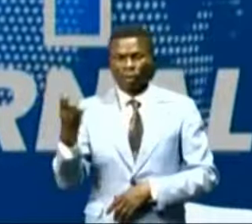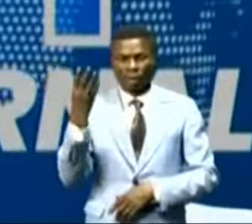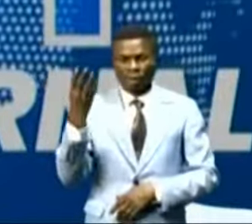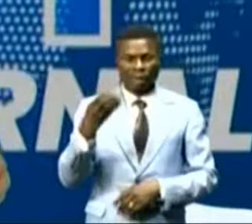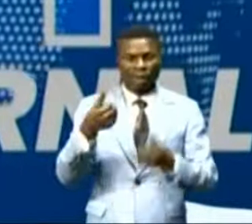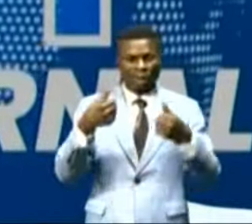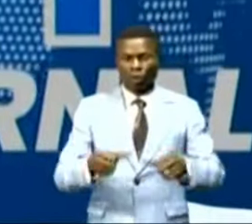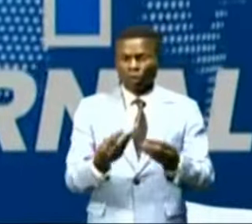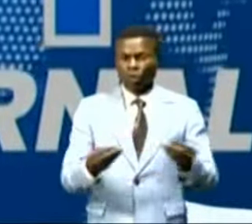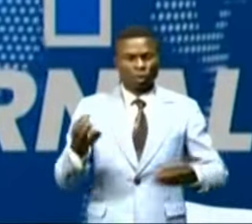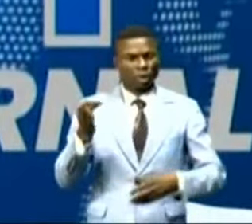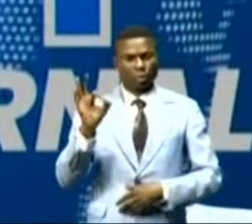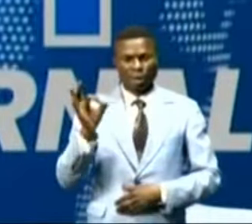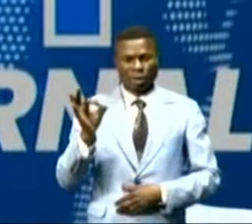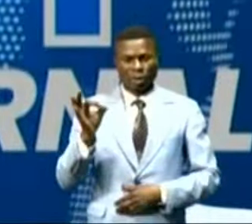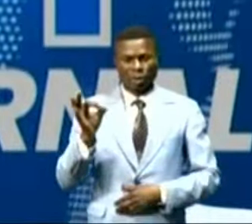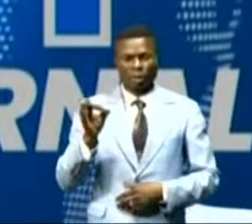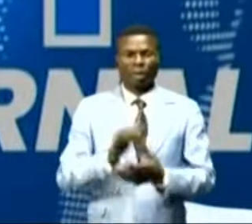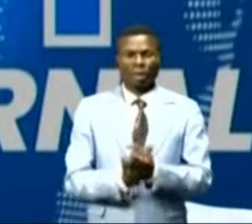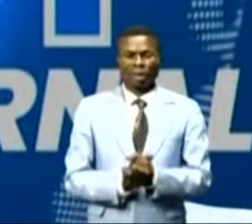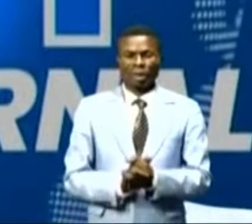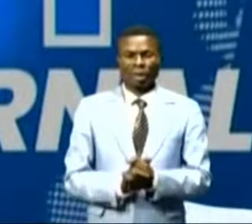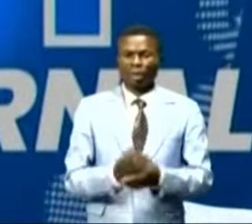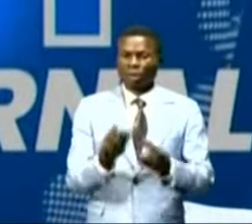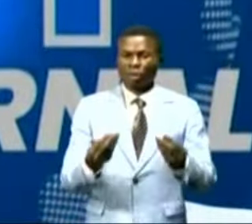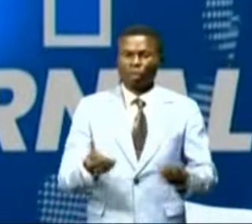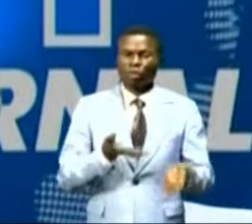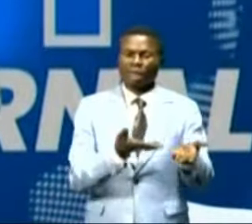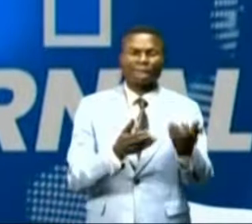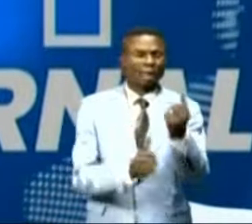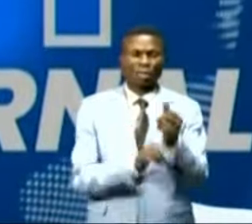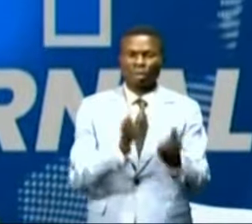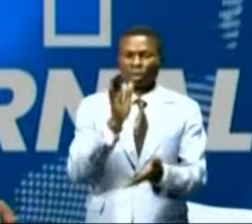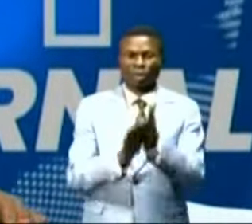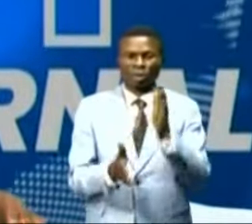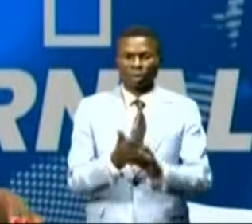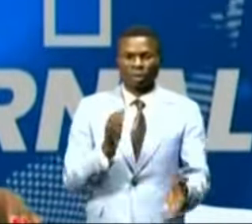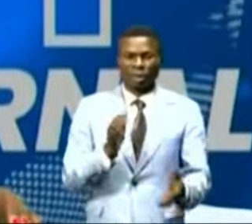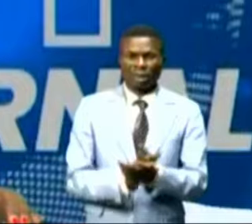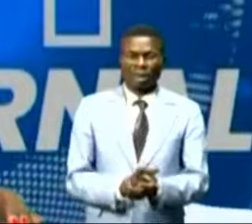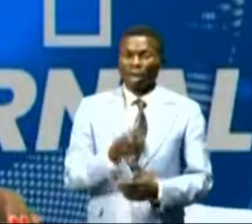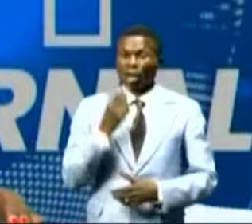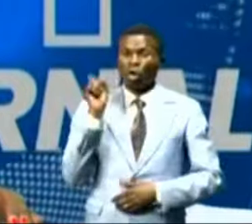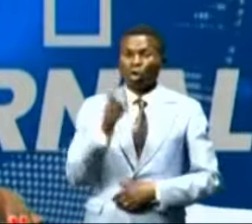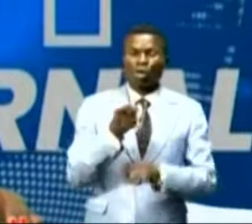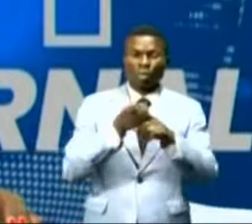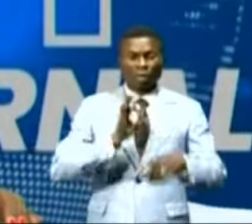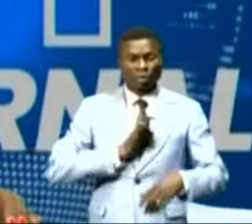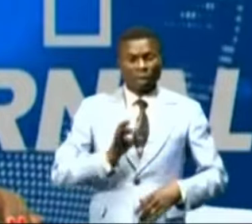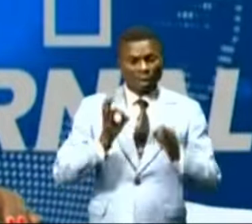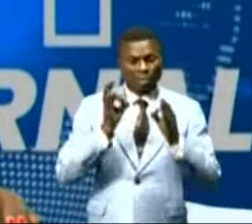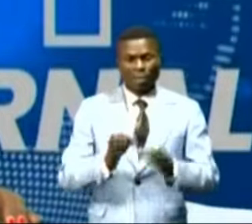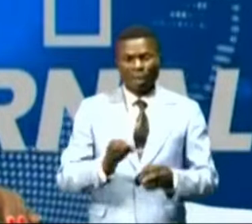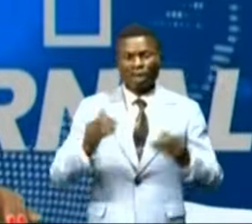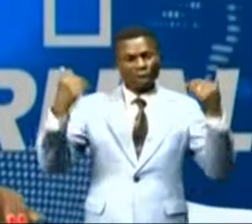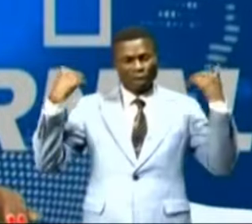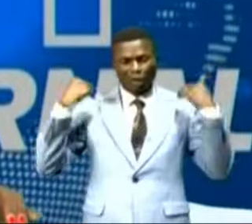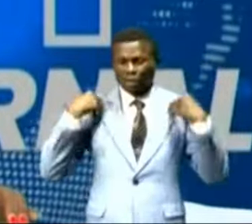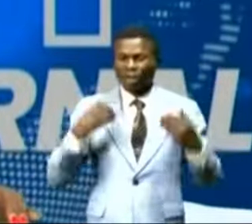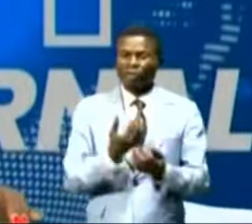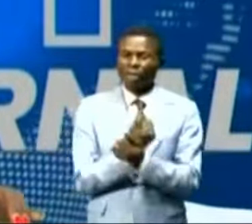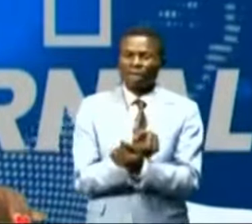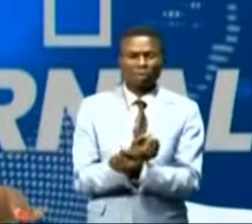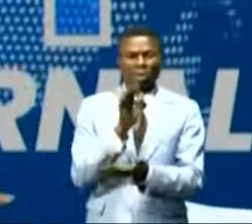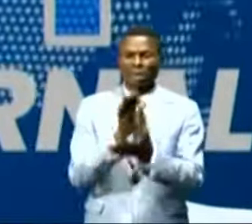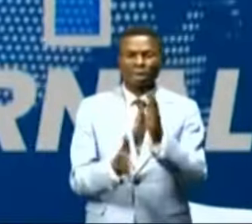jusqu'à ce jour sans assistance humanitaire, en dépit des instructions du chef de l'État lors du dernier Conseil des